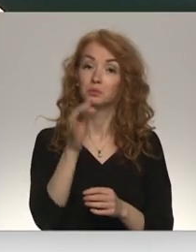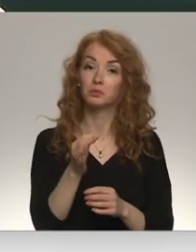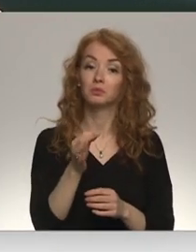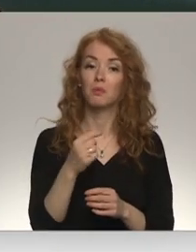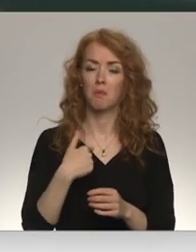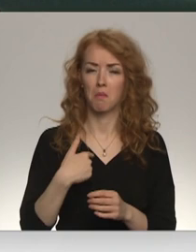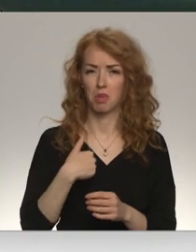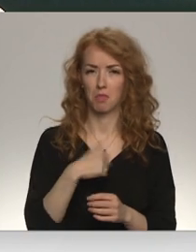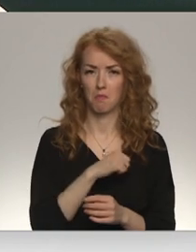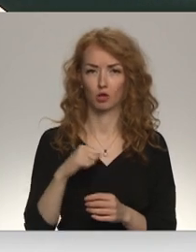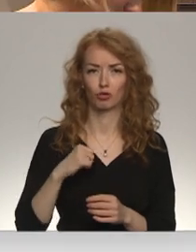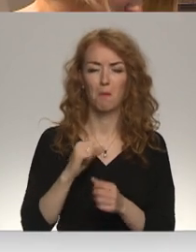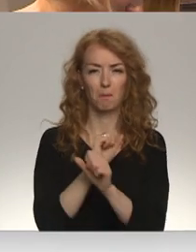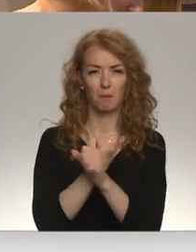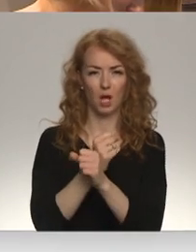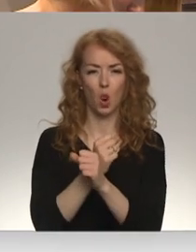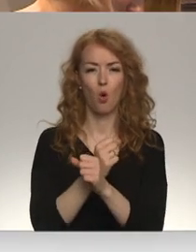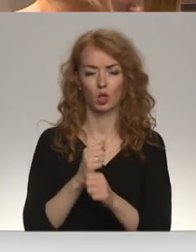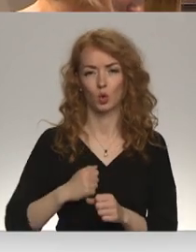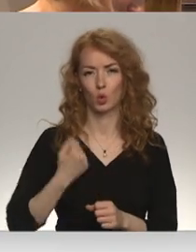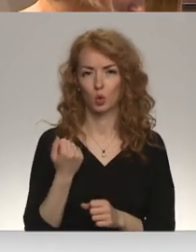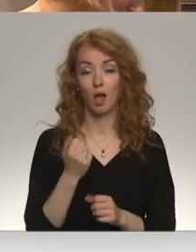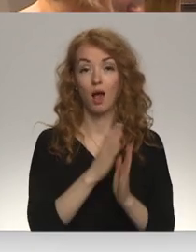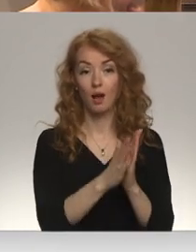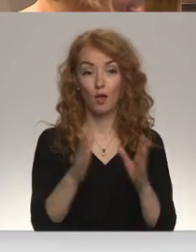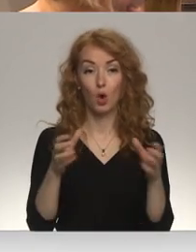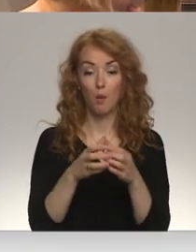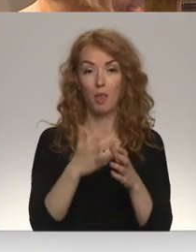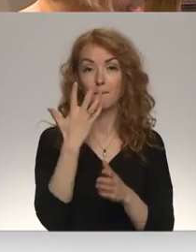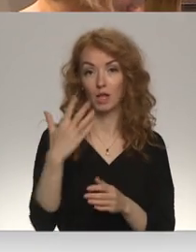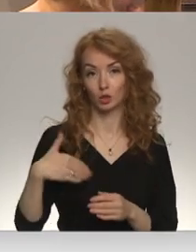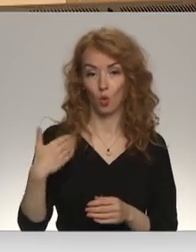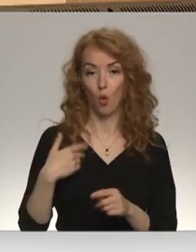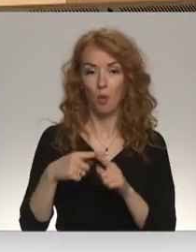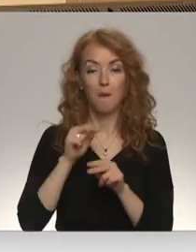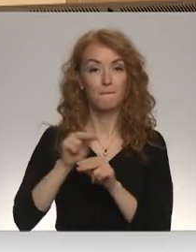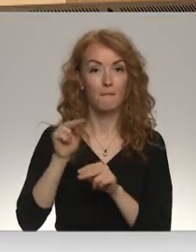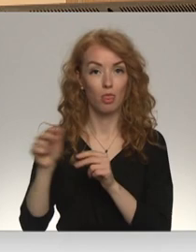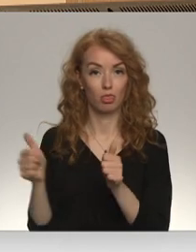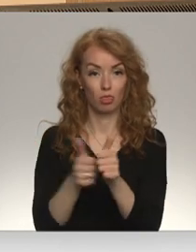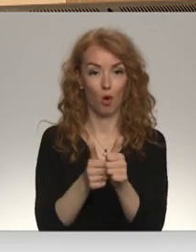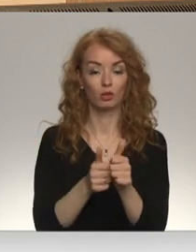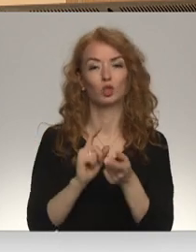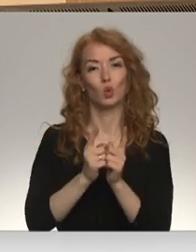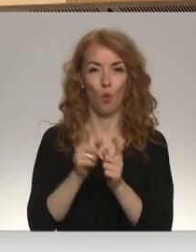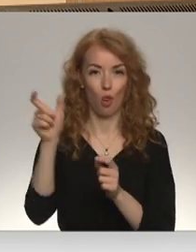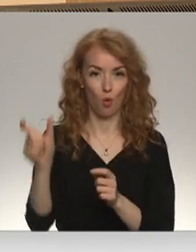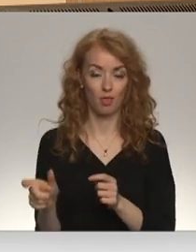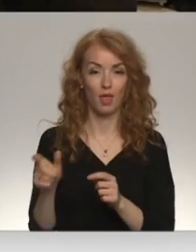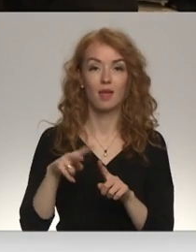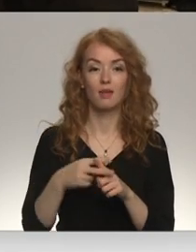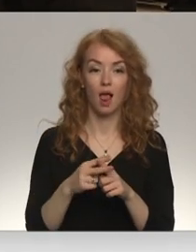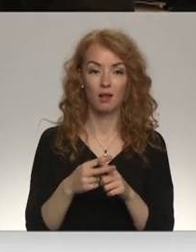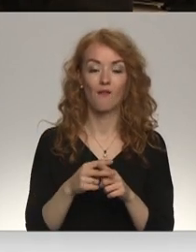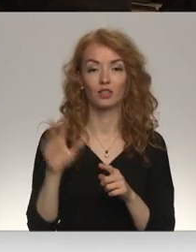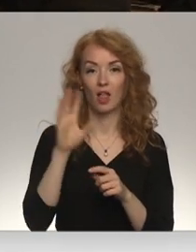Tieši man laikam bioloģija. Katru komandu veidoja līdz 5 skolēniem un mentors. Visbiežāk tas bija skolotājs. Jelgavas Spīdoles